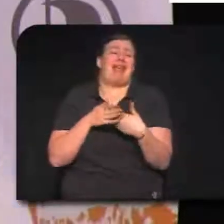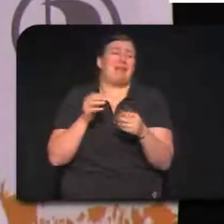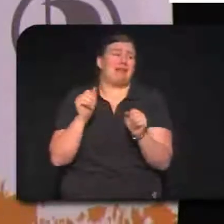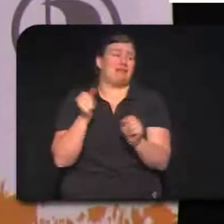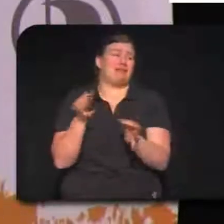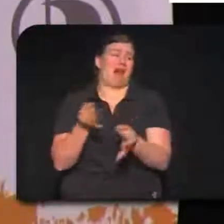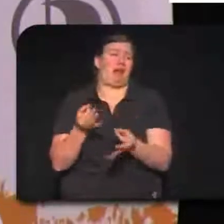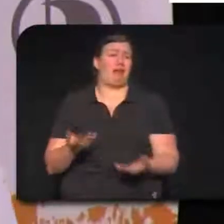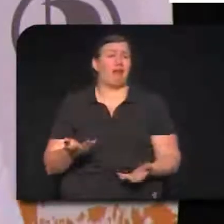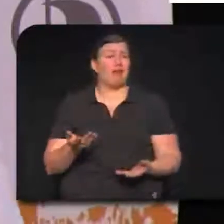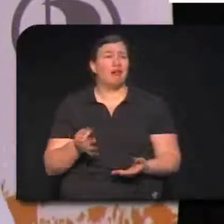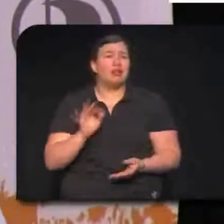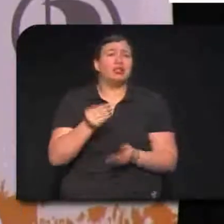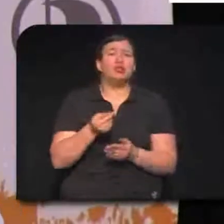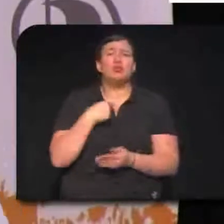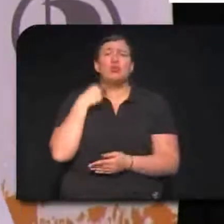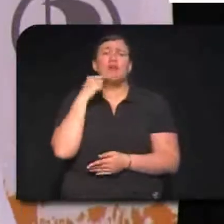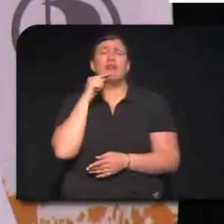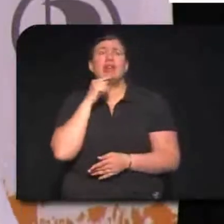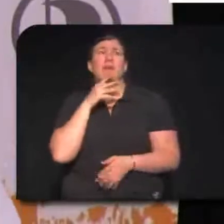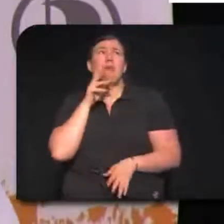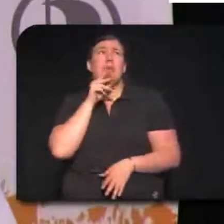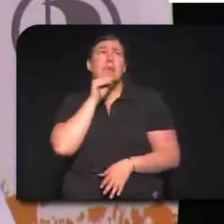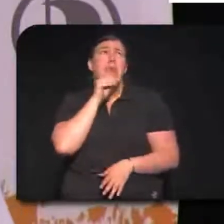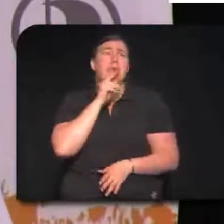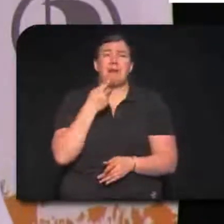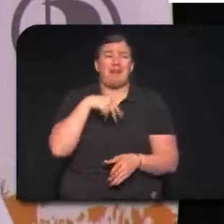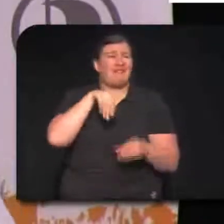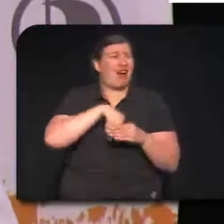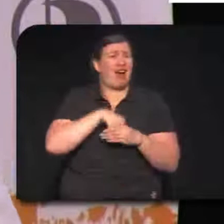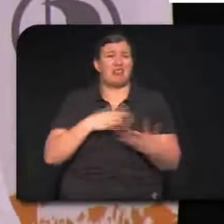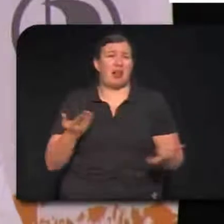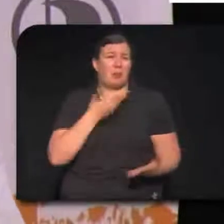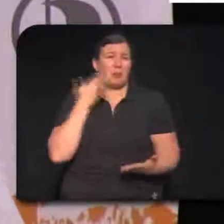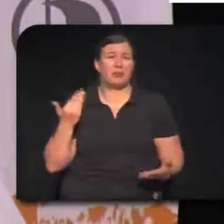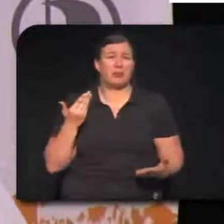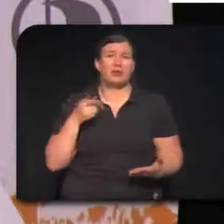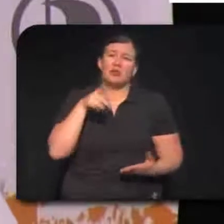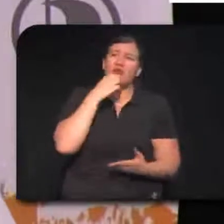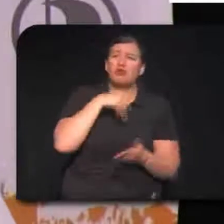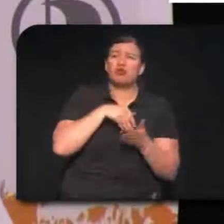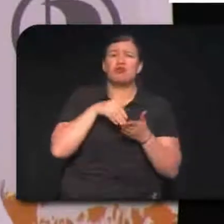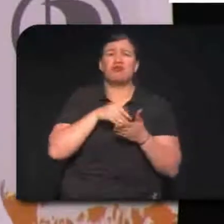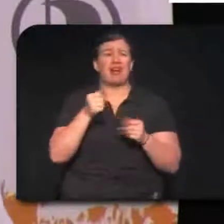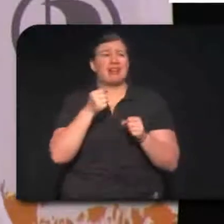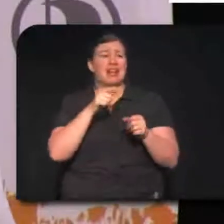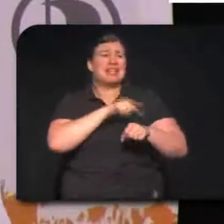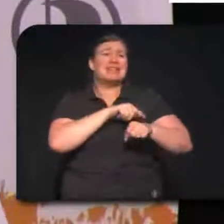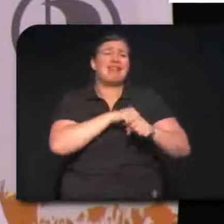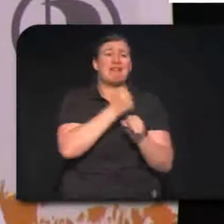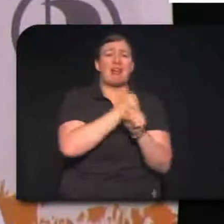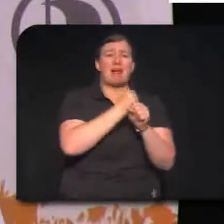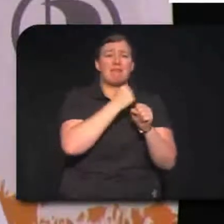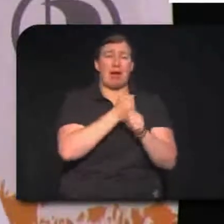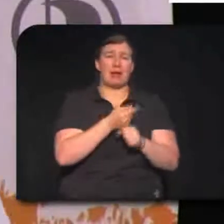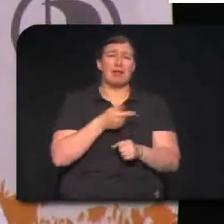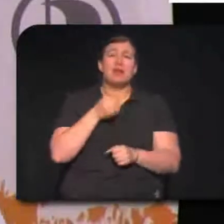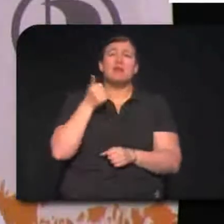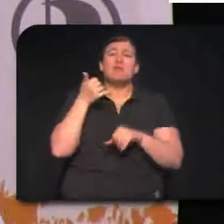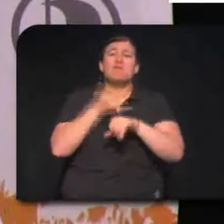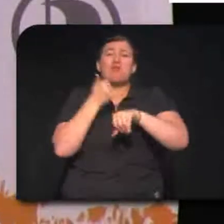sie stehen in Deutschland für die Ausweitung der Zeitarbeit für eine unsichere berufliche Zukunft junger Menschen